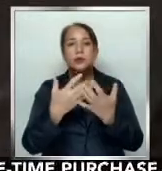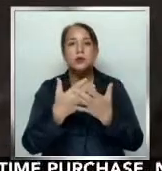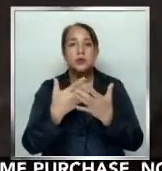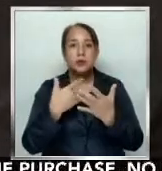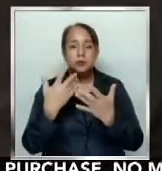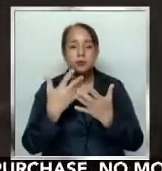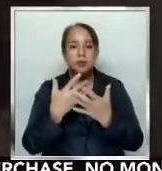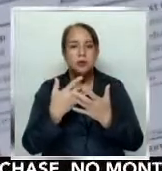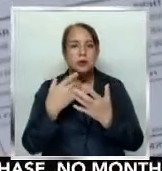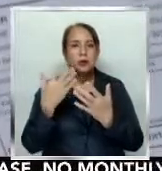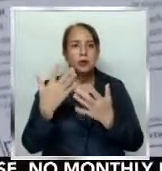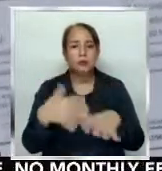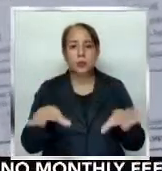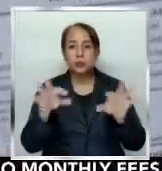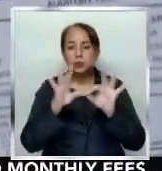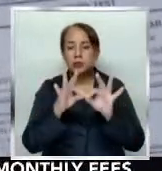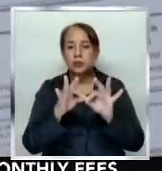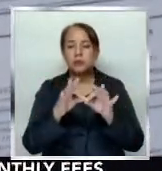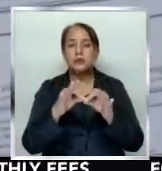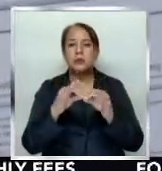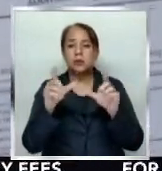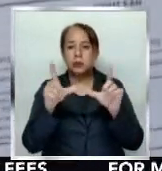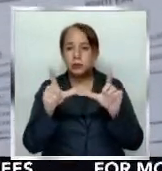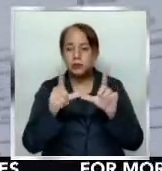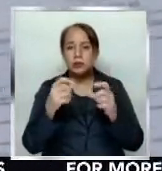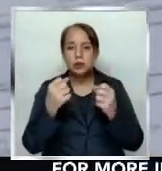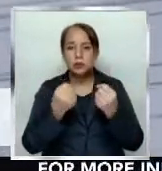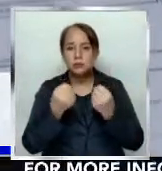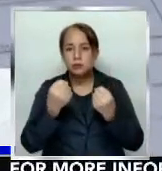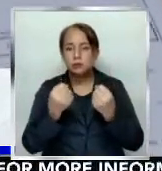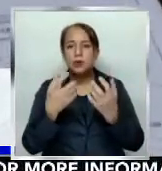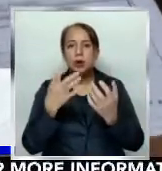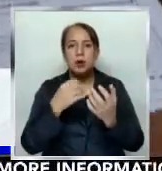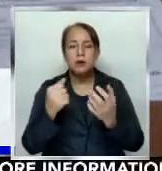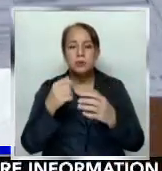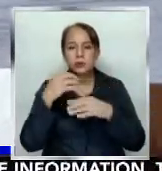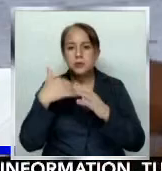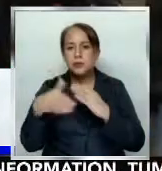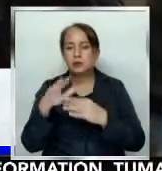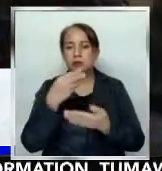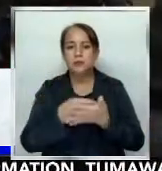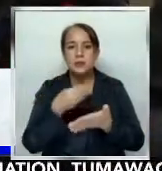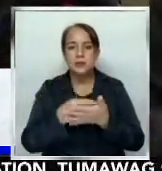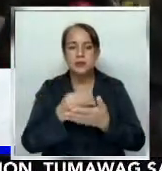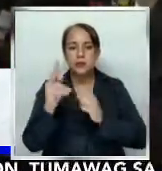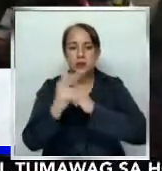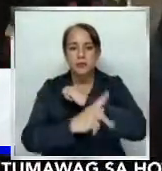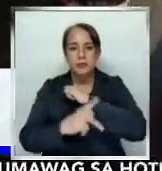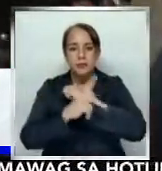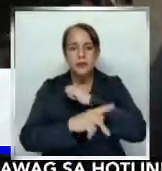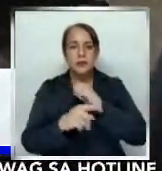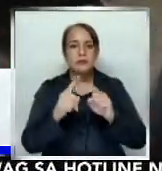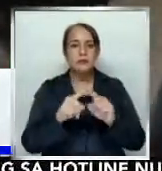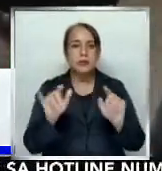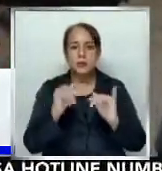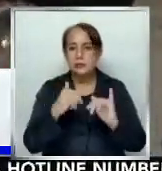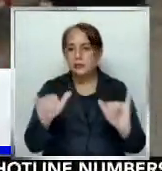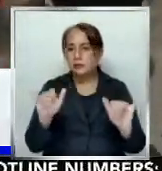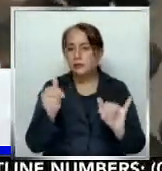raw ang lisensya para makabiyahe na siya ulit at makapagpadala ng pera sa kanyang pamilya sa probinsya. Pero gaya ng iba pang